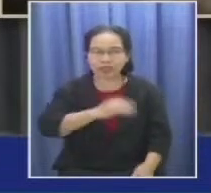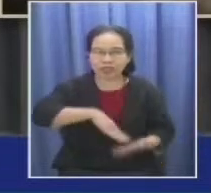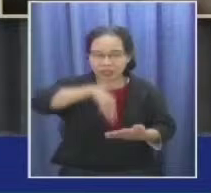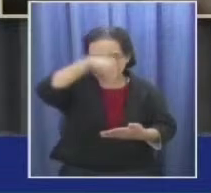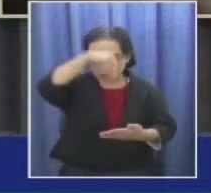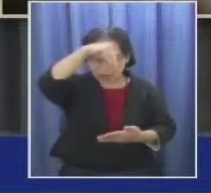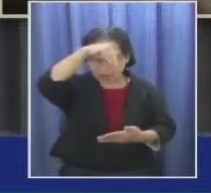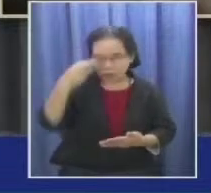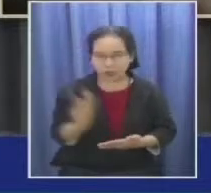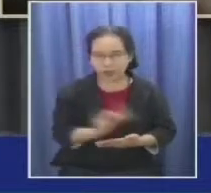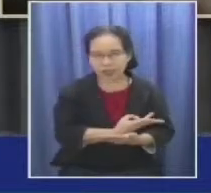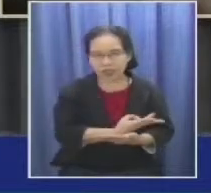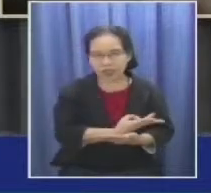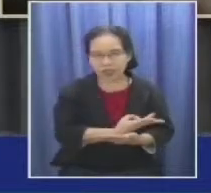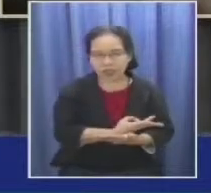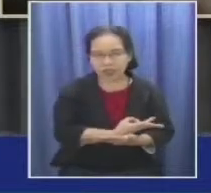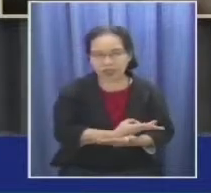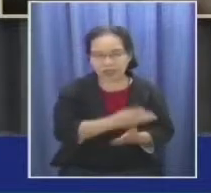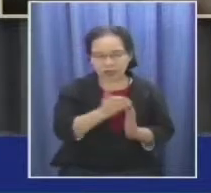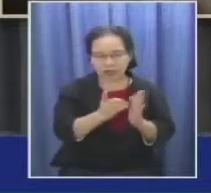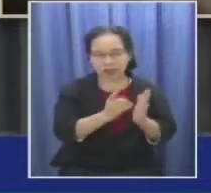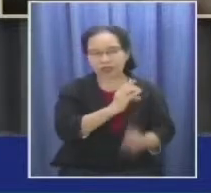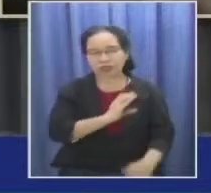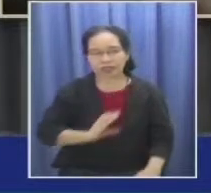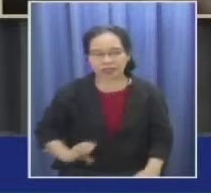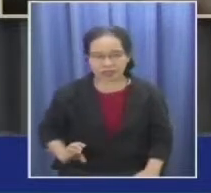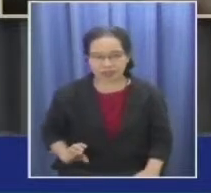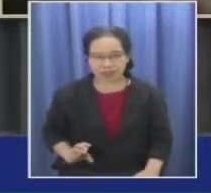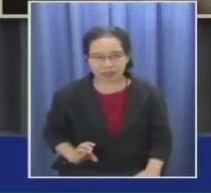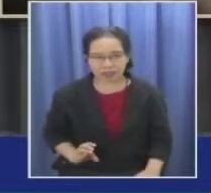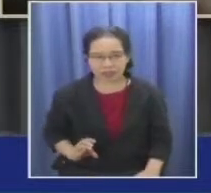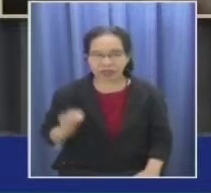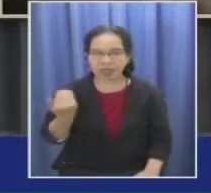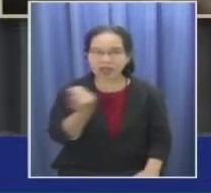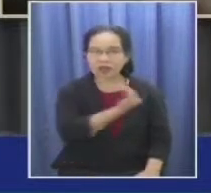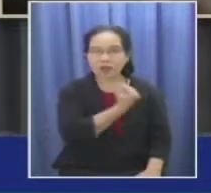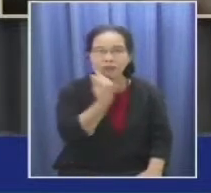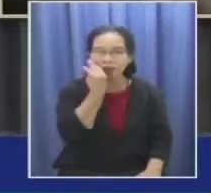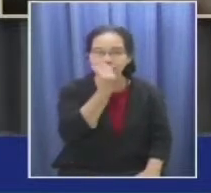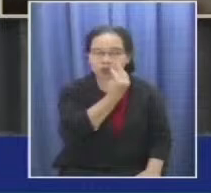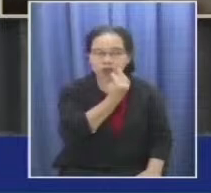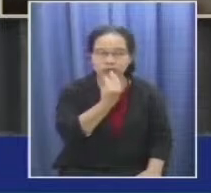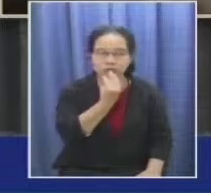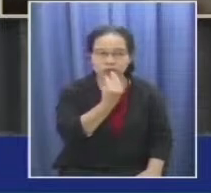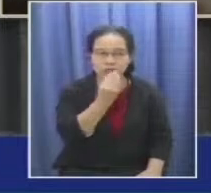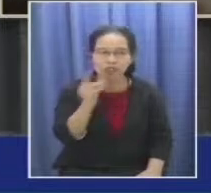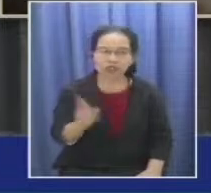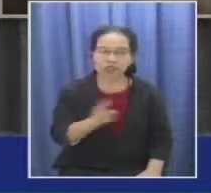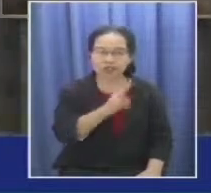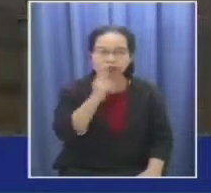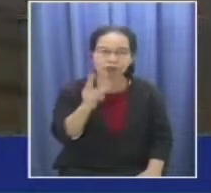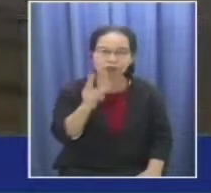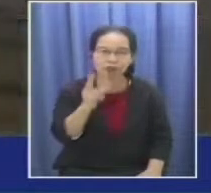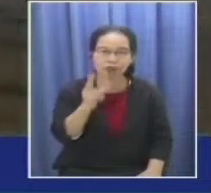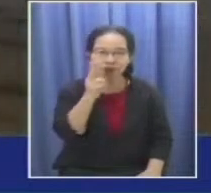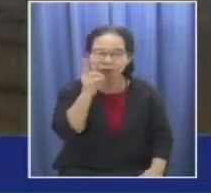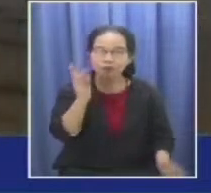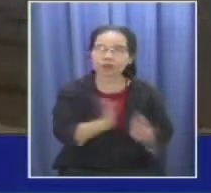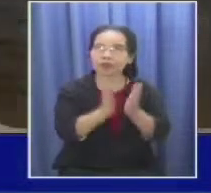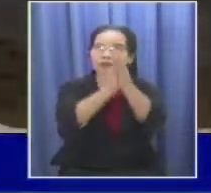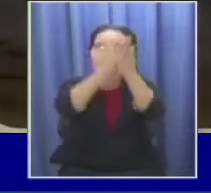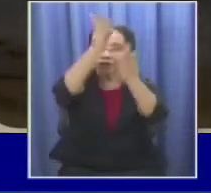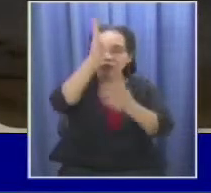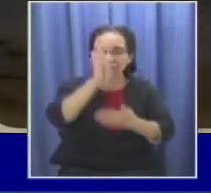yes di mo wo yes di mo saa so na atoro no boni nyanko nipa